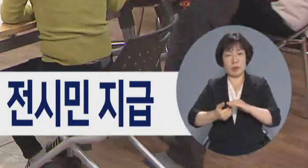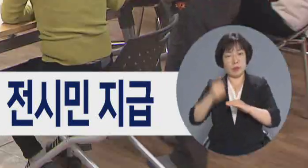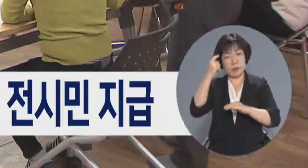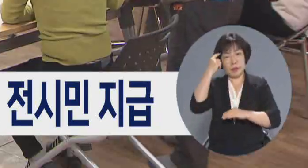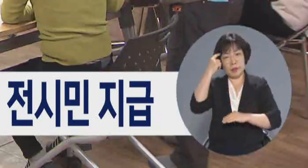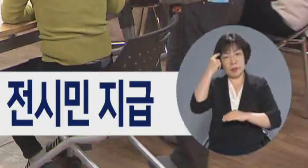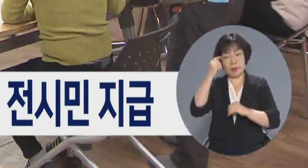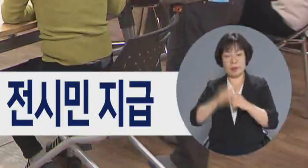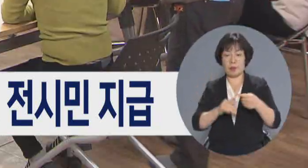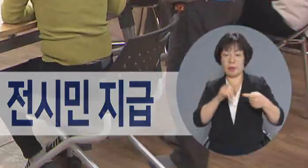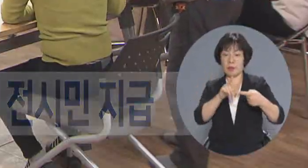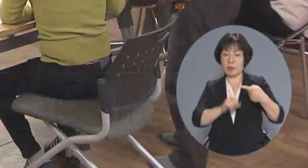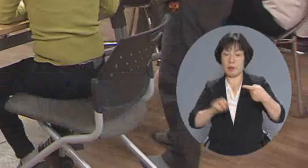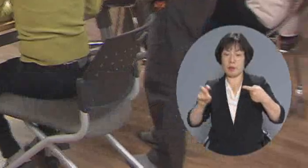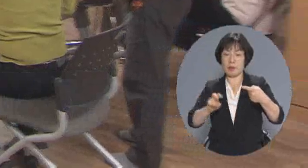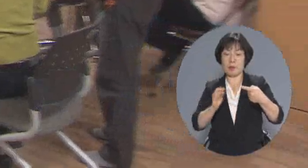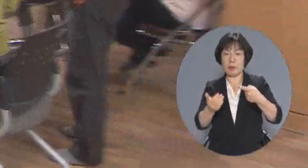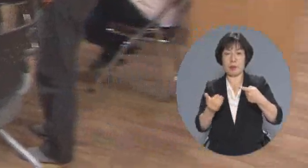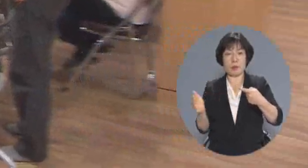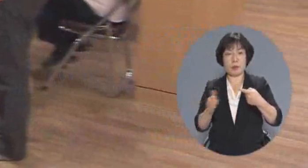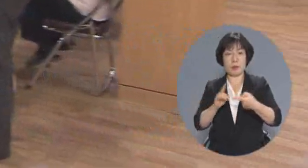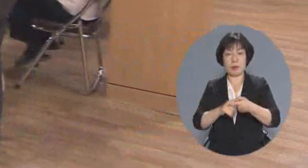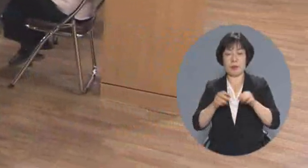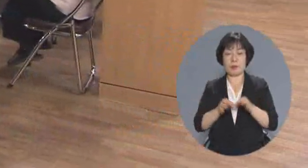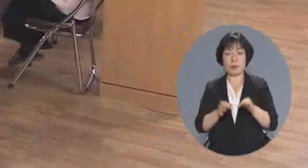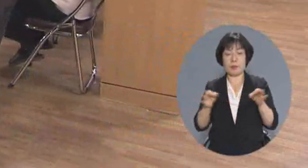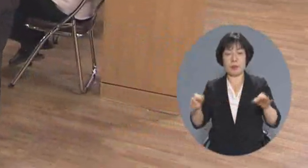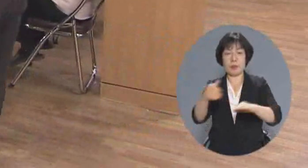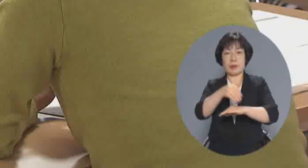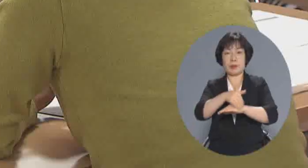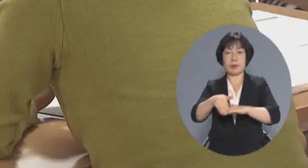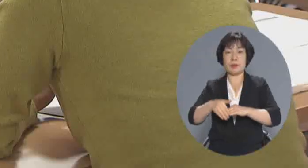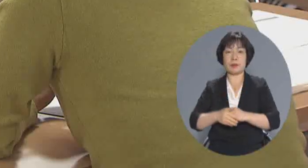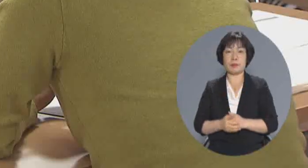감안해 다음 달 20일을 전후해서 지급할 계획입니다.